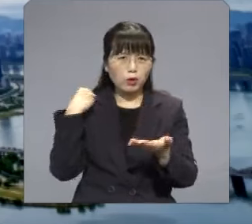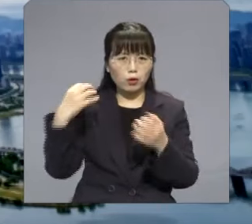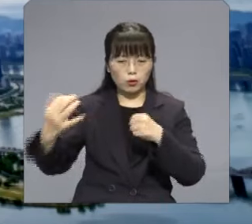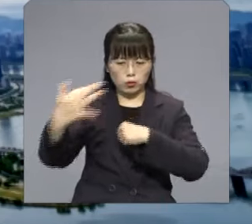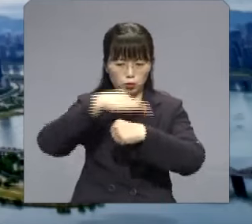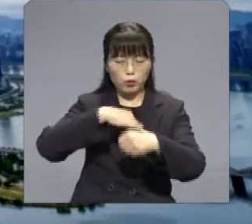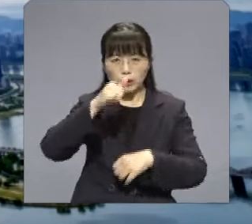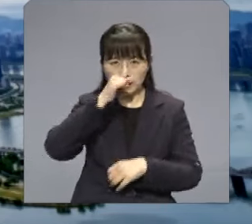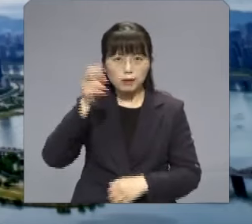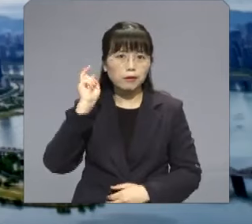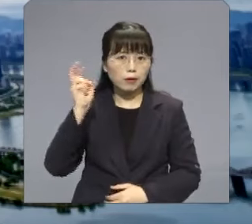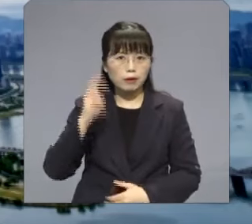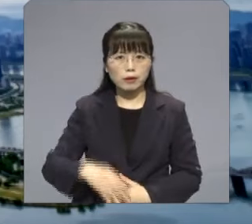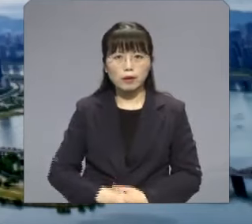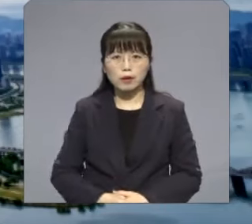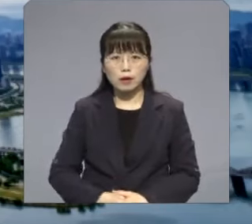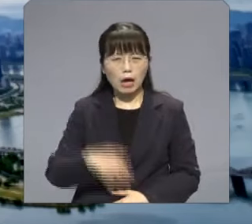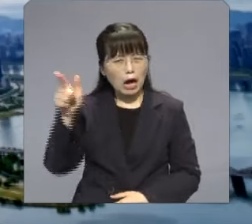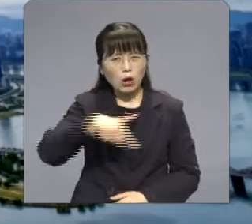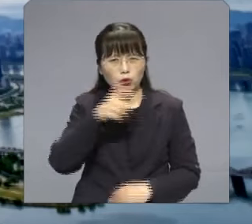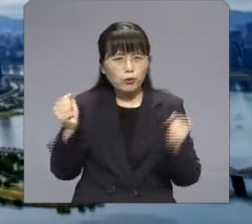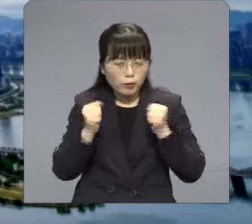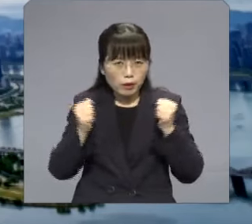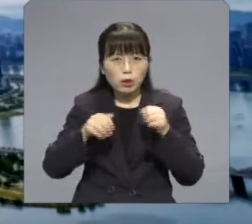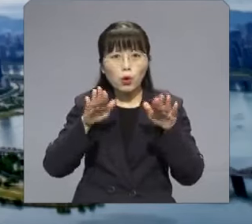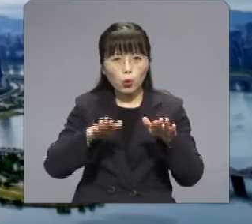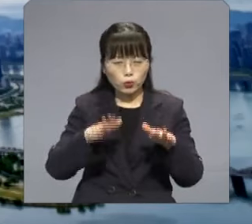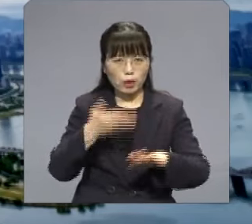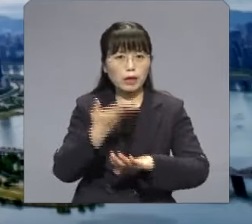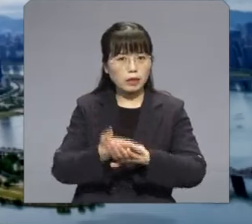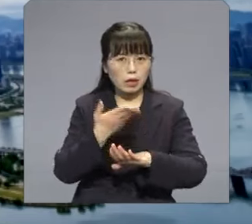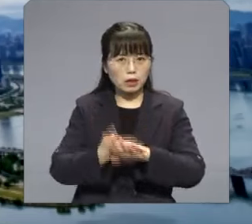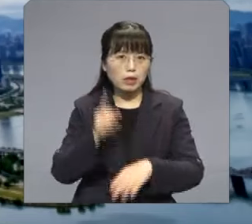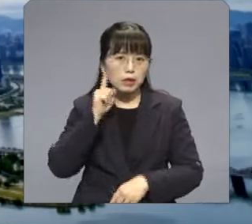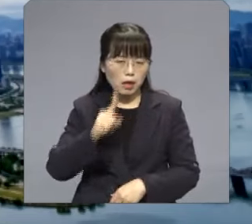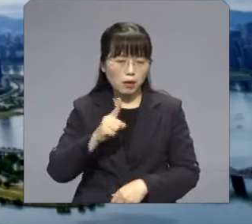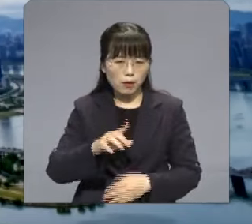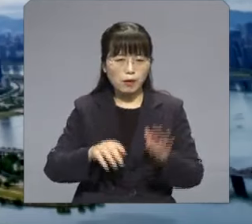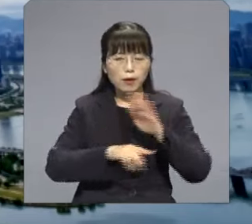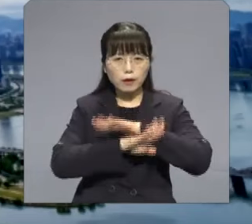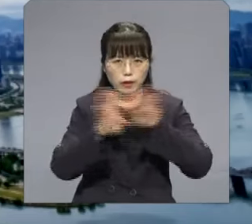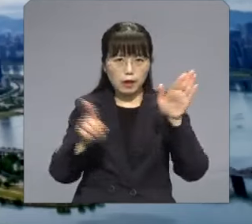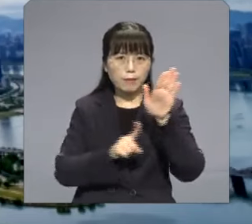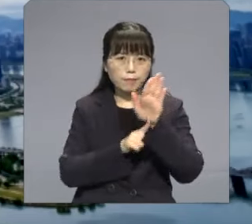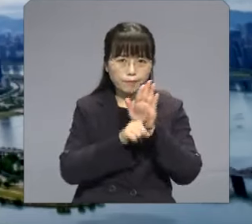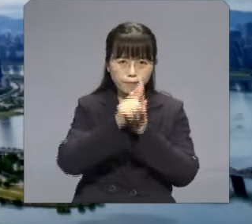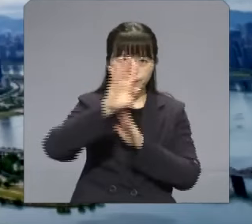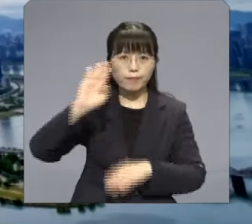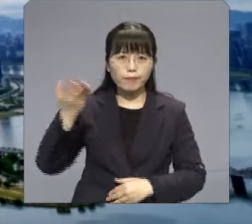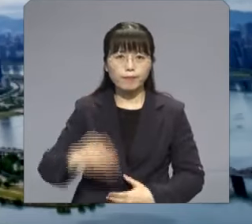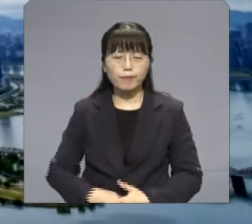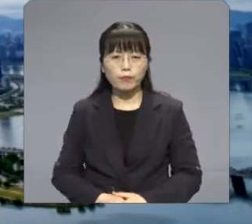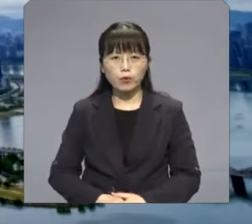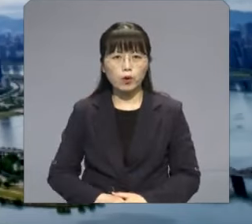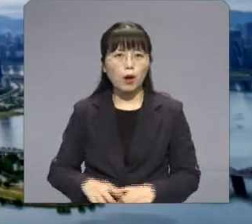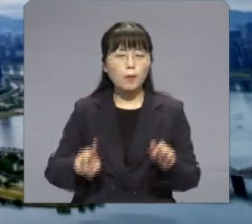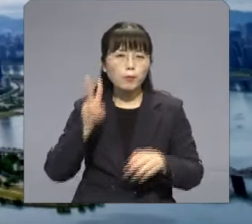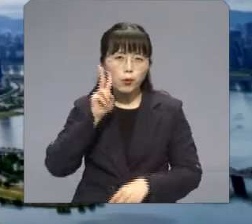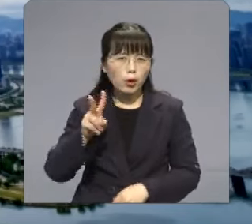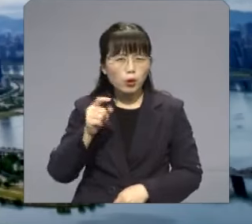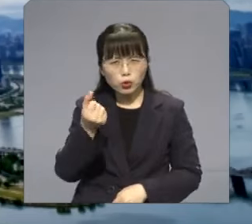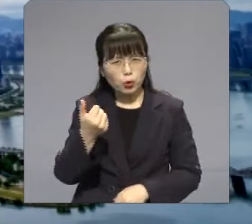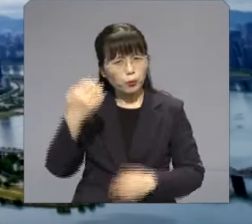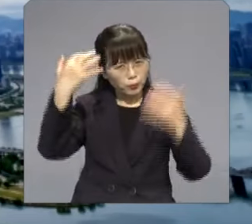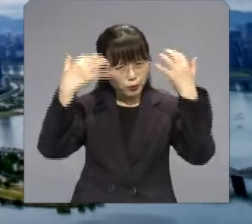가능성이 있겠습니다 종일 선을 했던 오늘과 달리 내일부터 낮 기온은 점점 오르겠습니다 모레는 다소